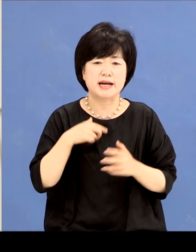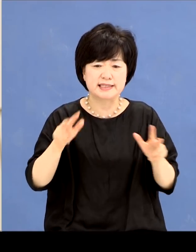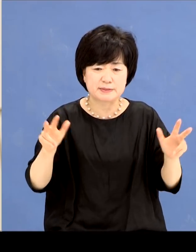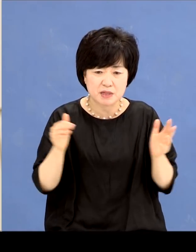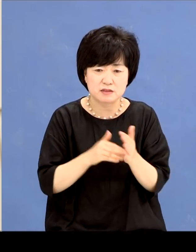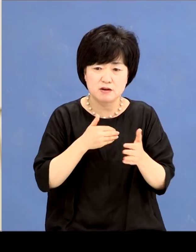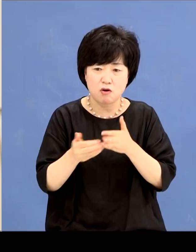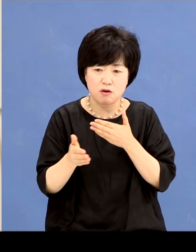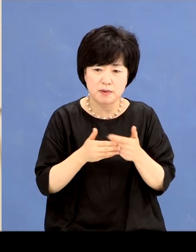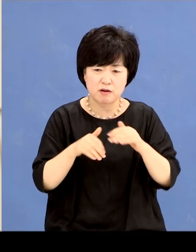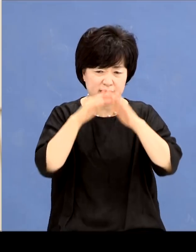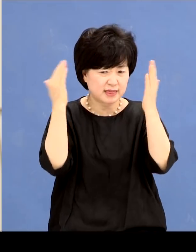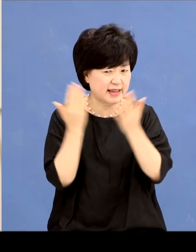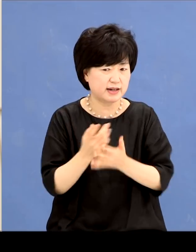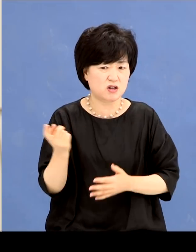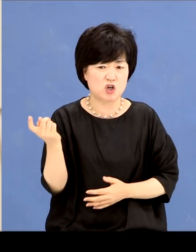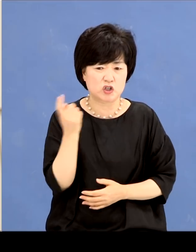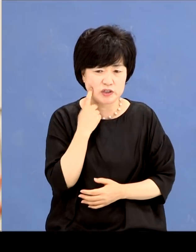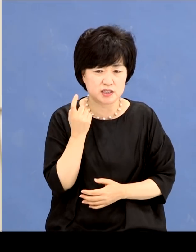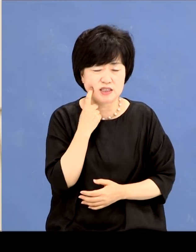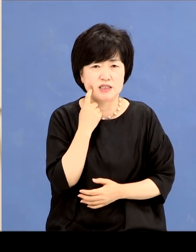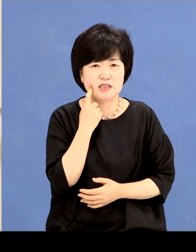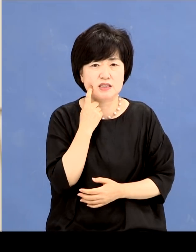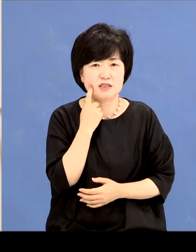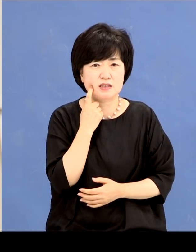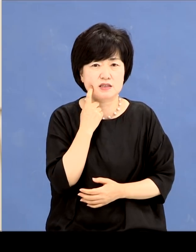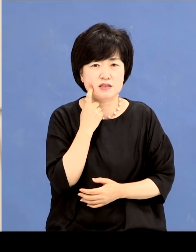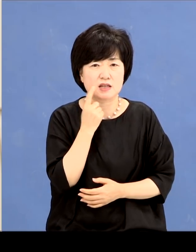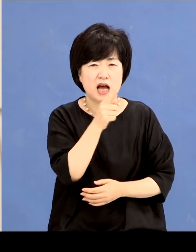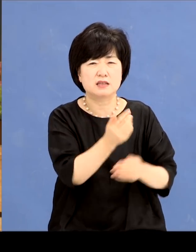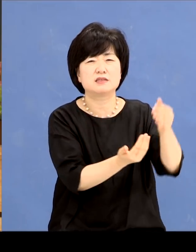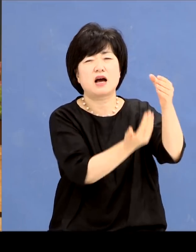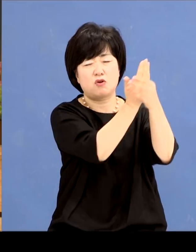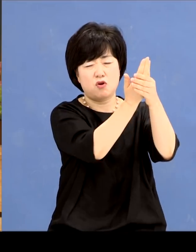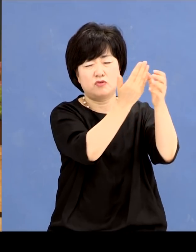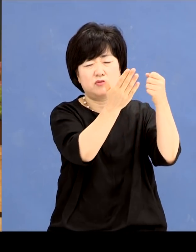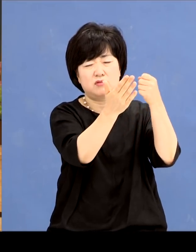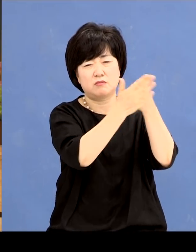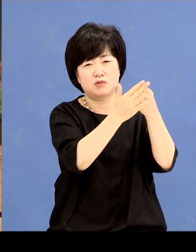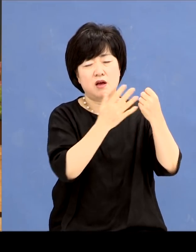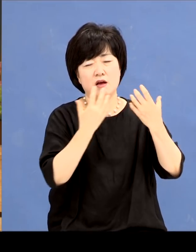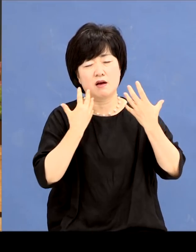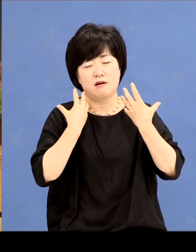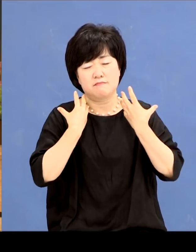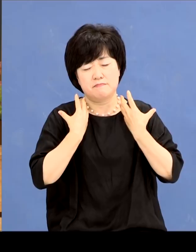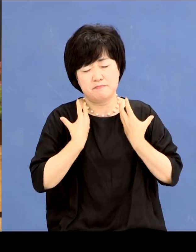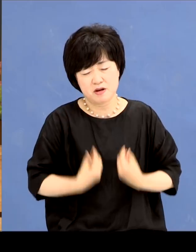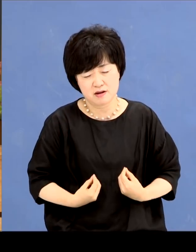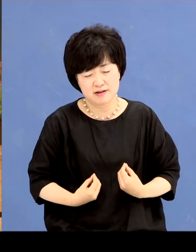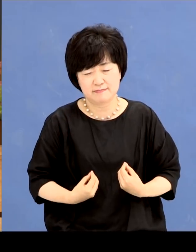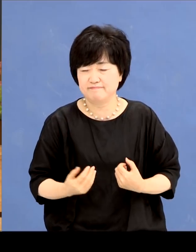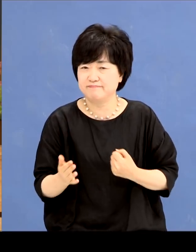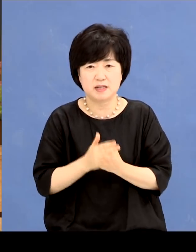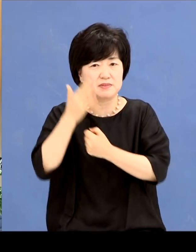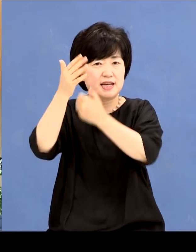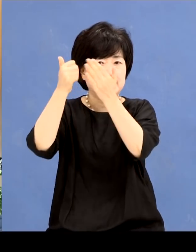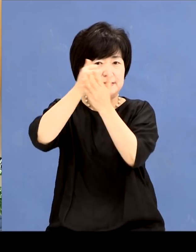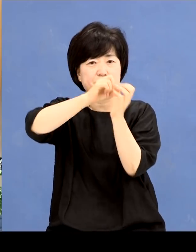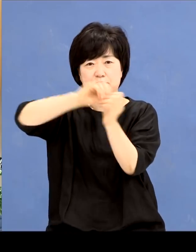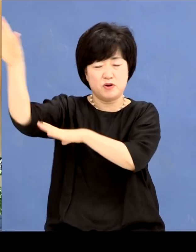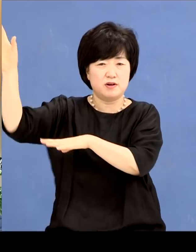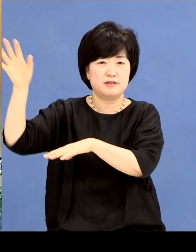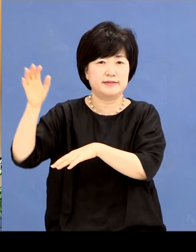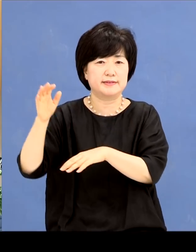것들은 거짓이구나. 그 한 사건을 통해서 제가 그렇게 크게 하나님을 저버리는 그래서 제가